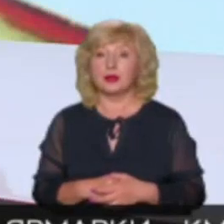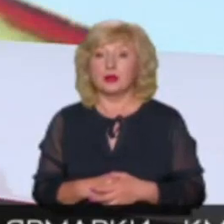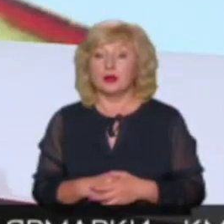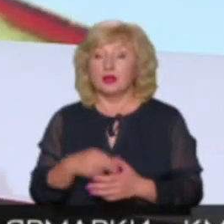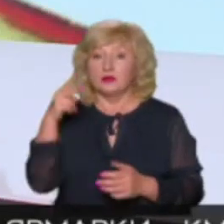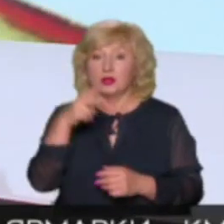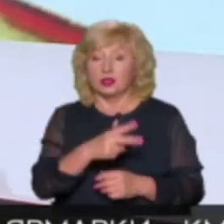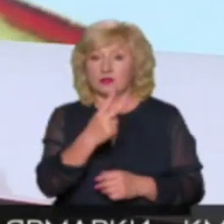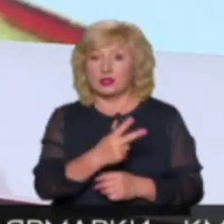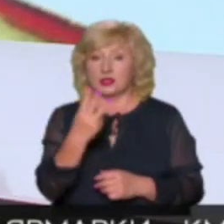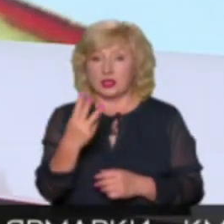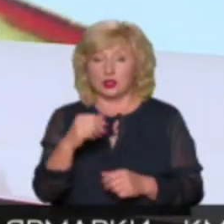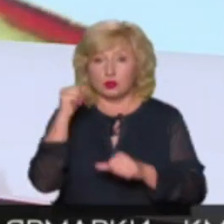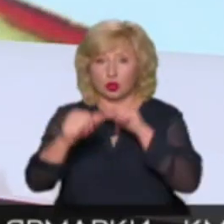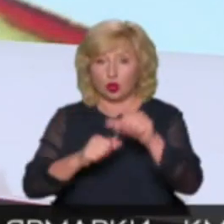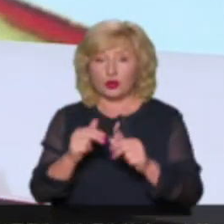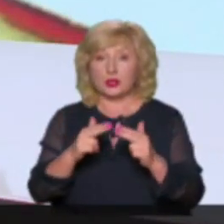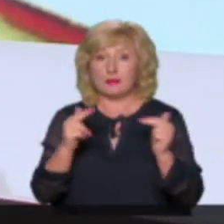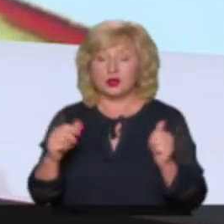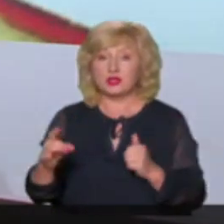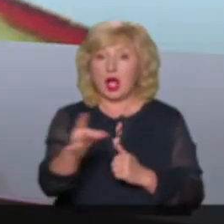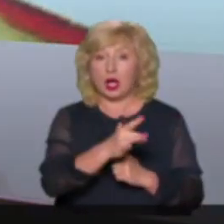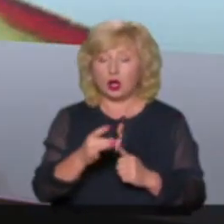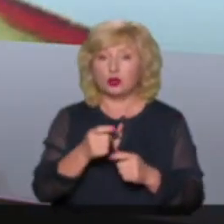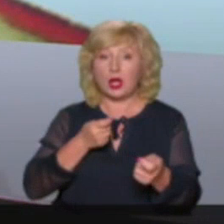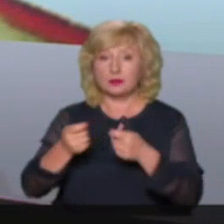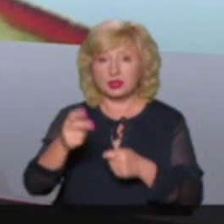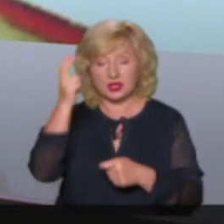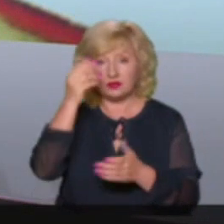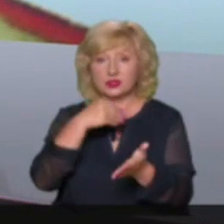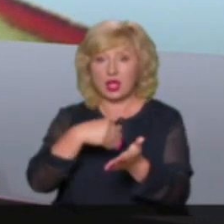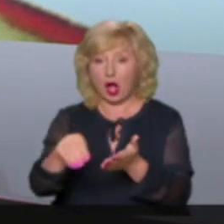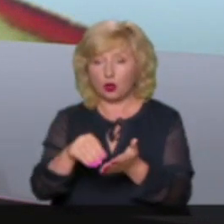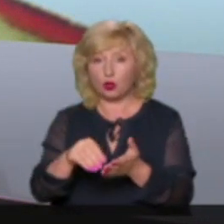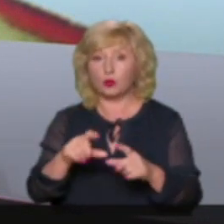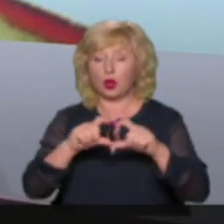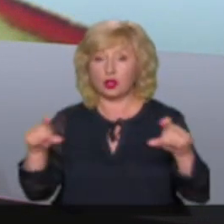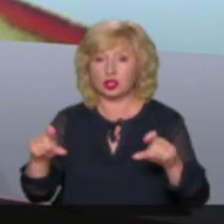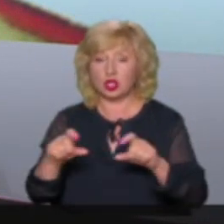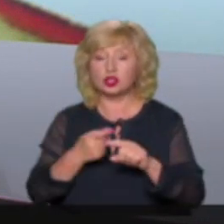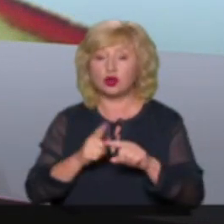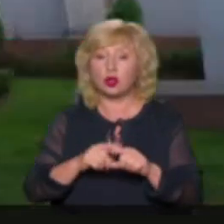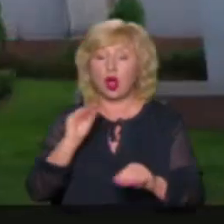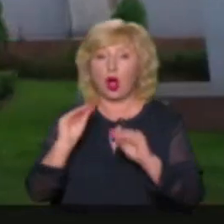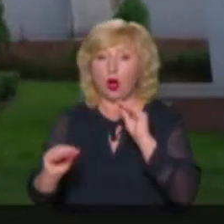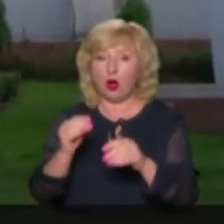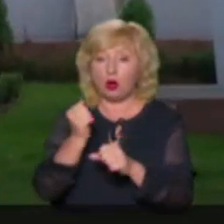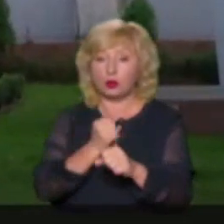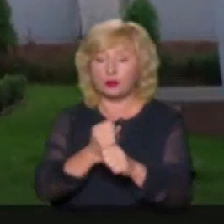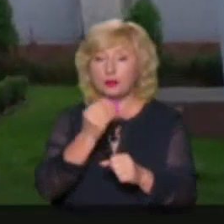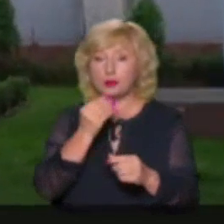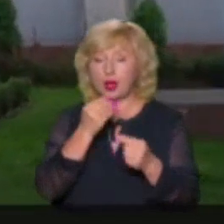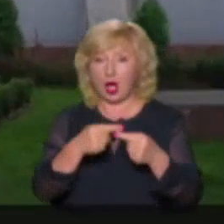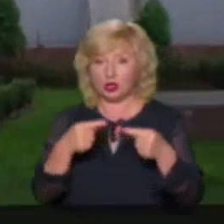У 2023 році Дніпровська районна адміністрація Києва закупила для закладів освіти комплекти обладнання для обробки продуктів харчування